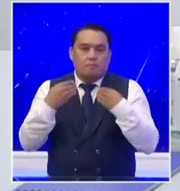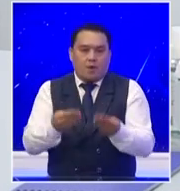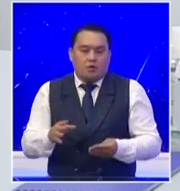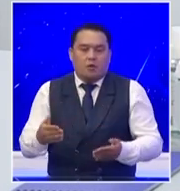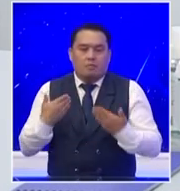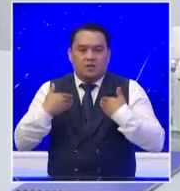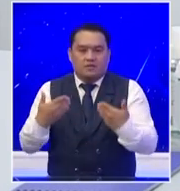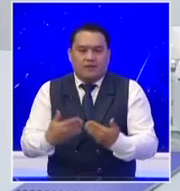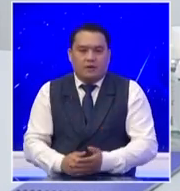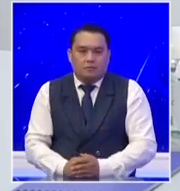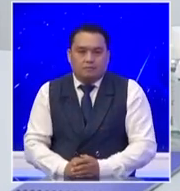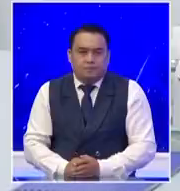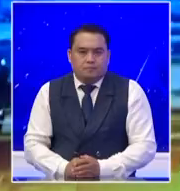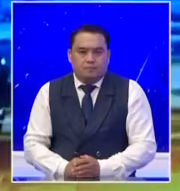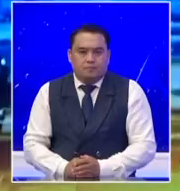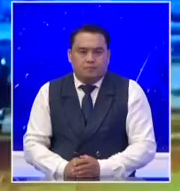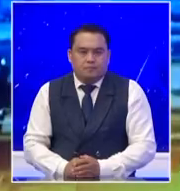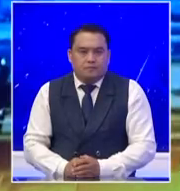всем поздравления.